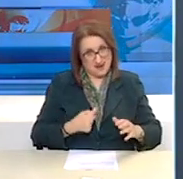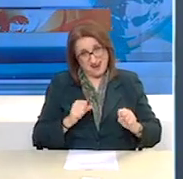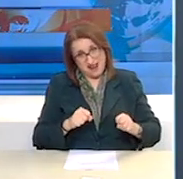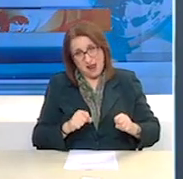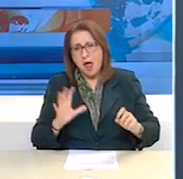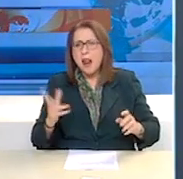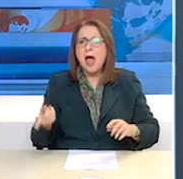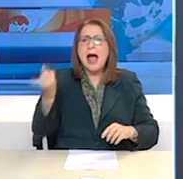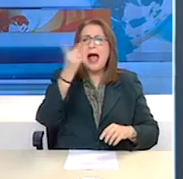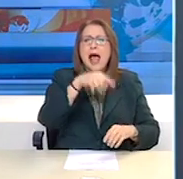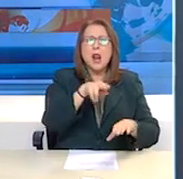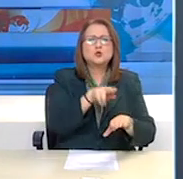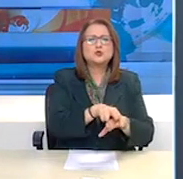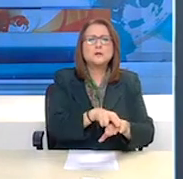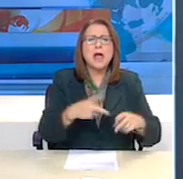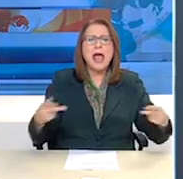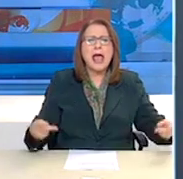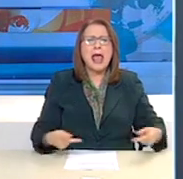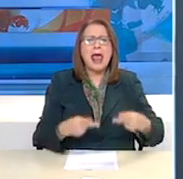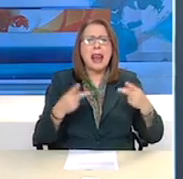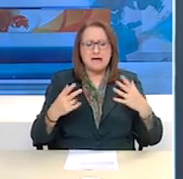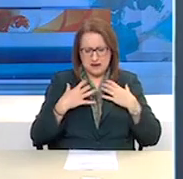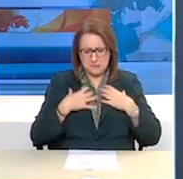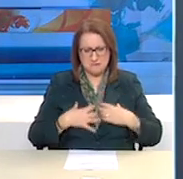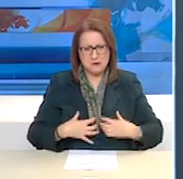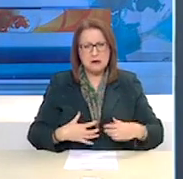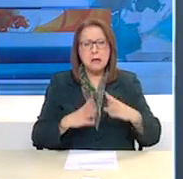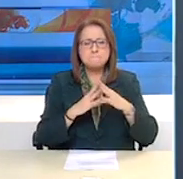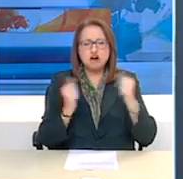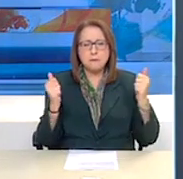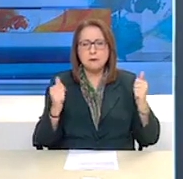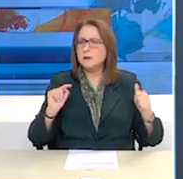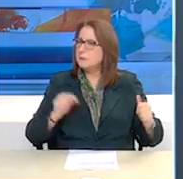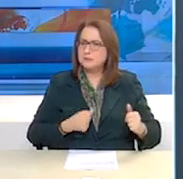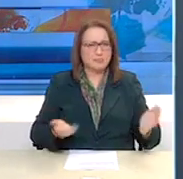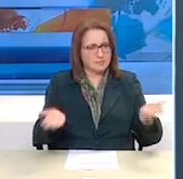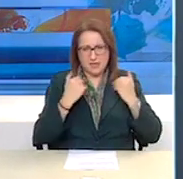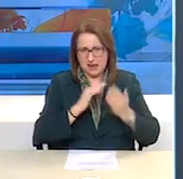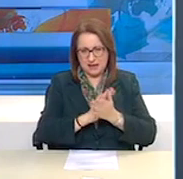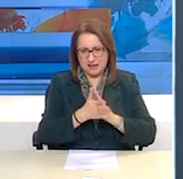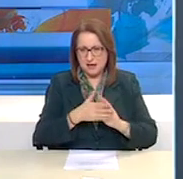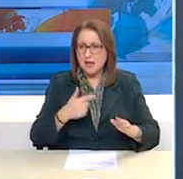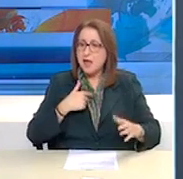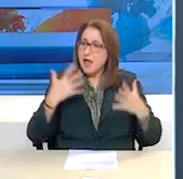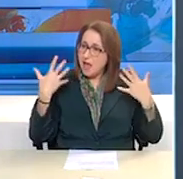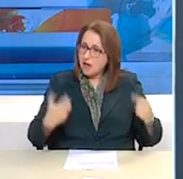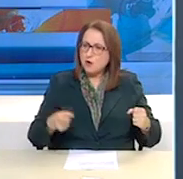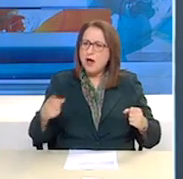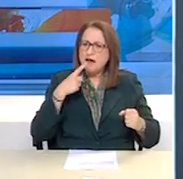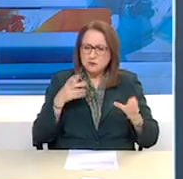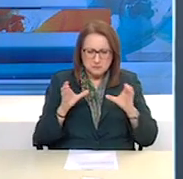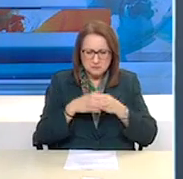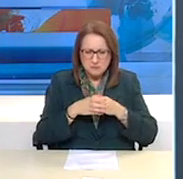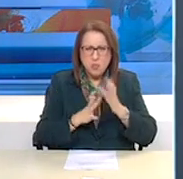οποία κατά κανόνα δεν αφήνει κανένα υπόλοιπο. Γνωρίζω για τουλάχιστον δύο δημοσιεύσεις, οι οποίες αφορούν την Κίνα, μάλιστα ήταν μικρή, όπως